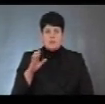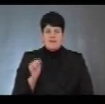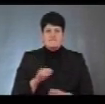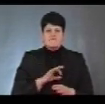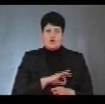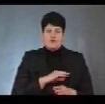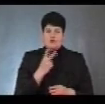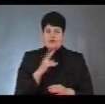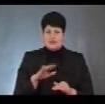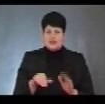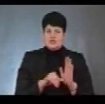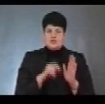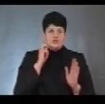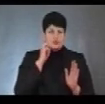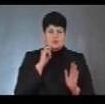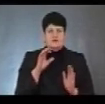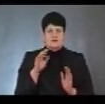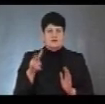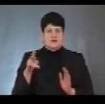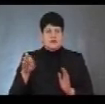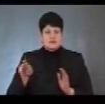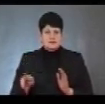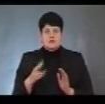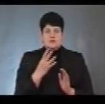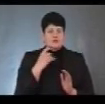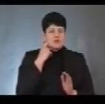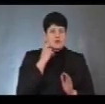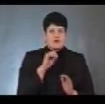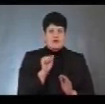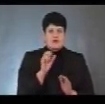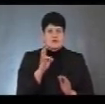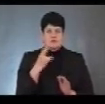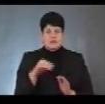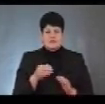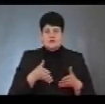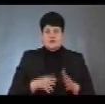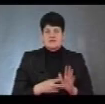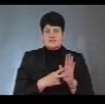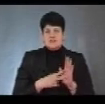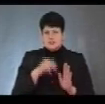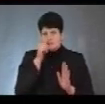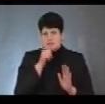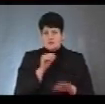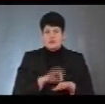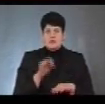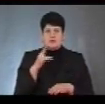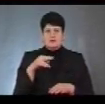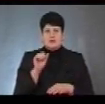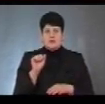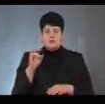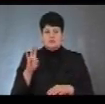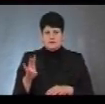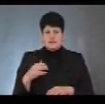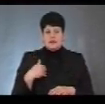дітей – 6-річну Олександру і 4-річного Андрійка. Хлопчик народився в 7 місяців з синдромом Дауна. Андрійчика свого